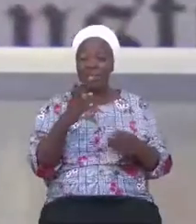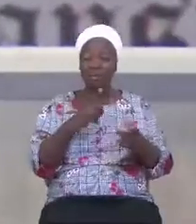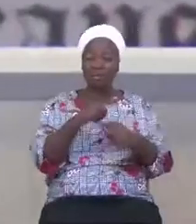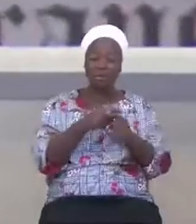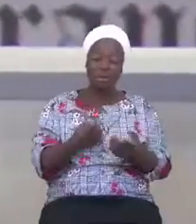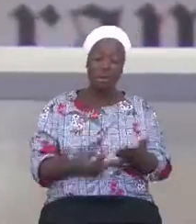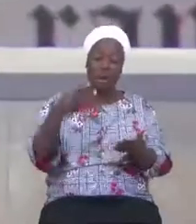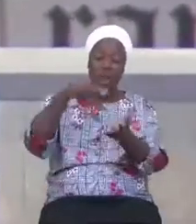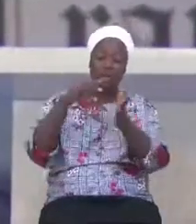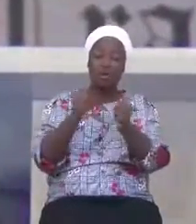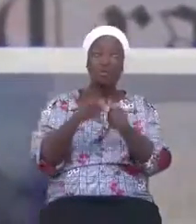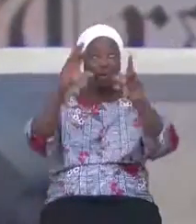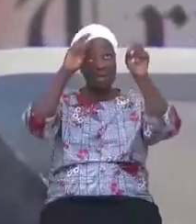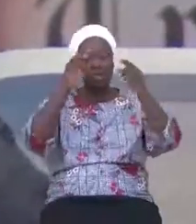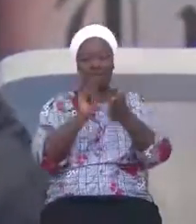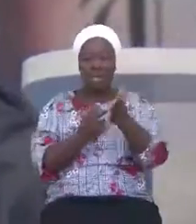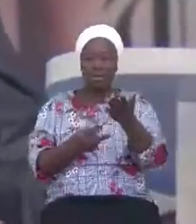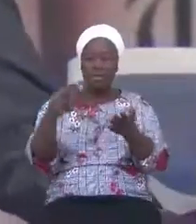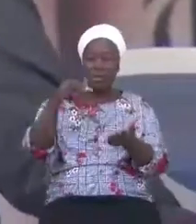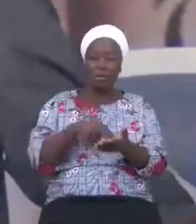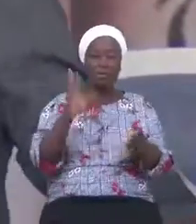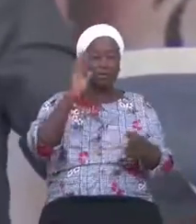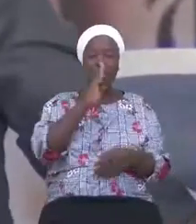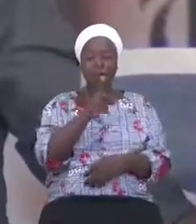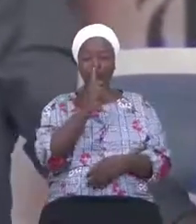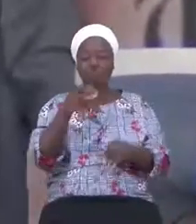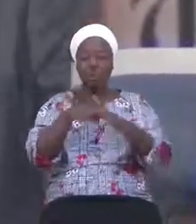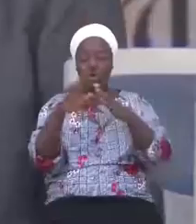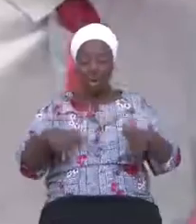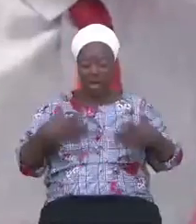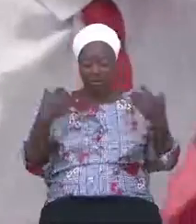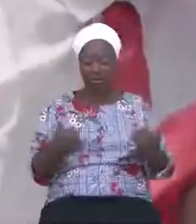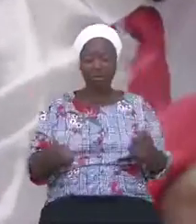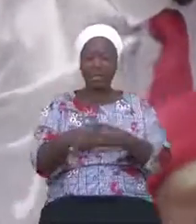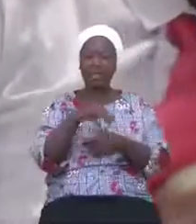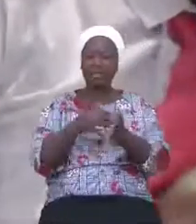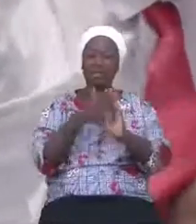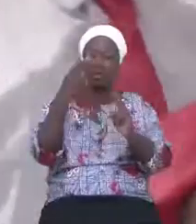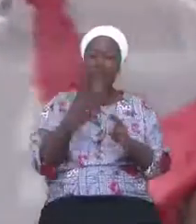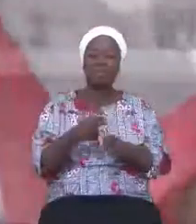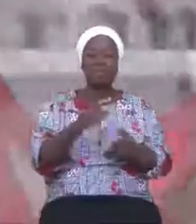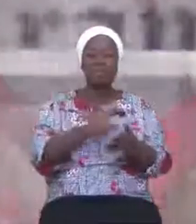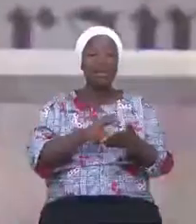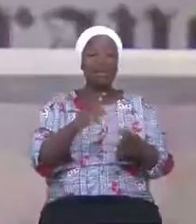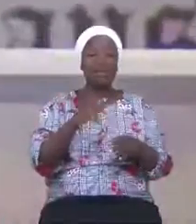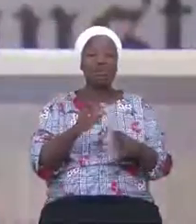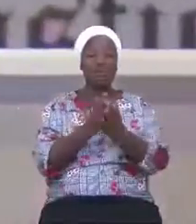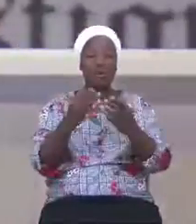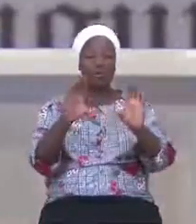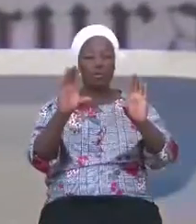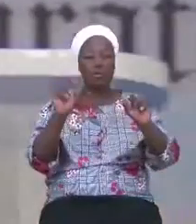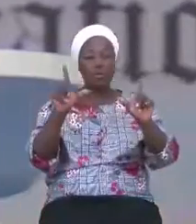quand tu ressuscites avec lui, cette résurrection sera réelle dans ta vie aujourd'hui au nom de Dieu. Colossiens